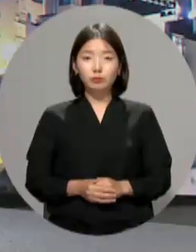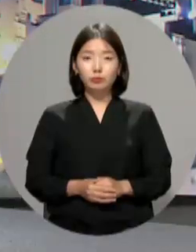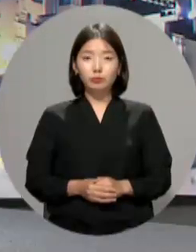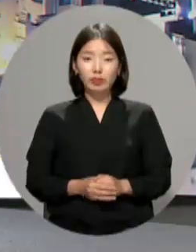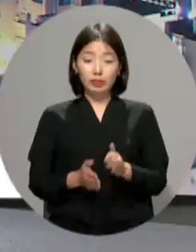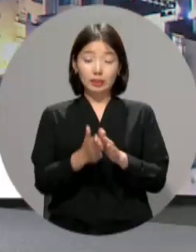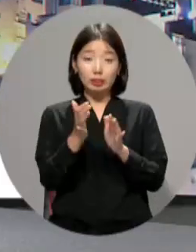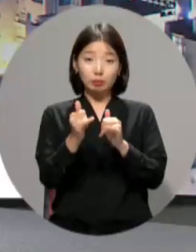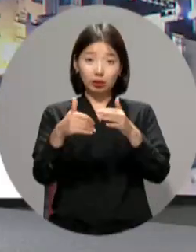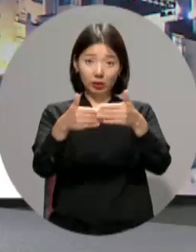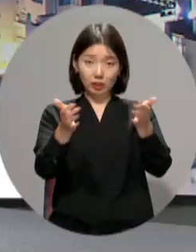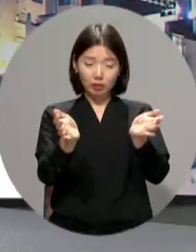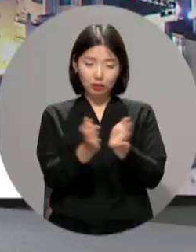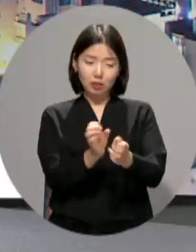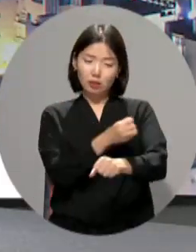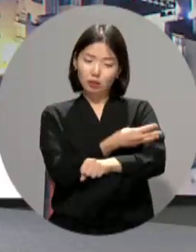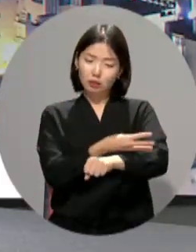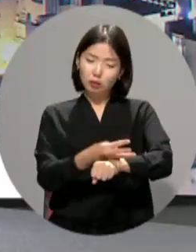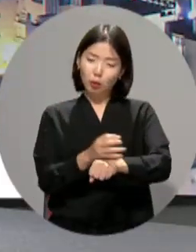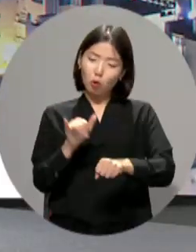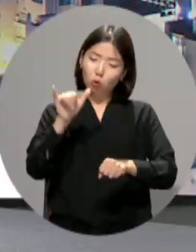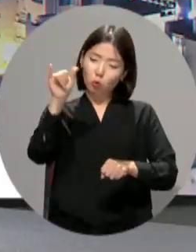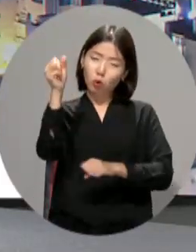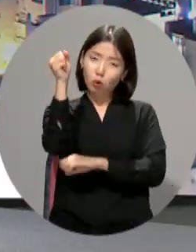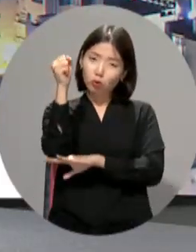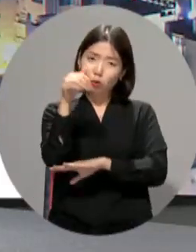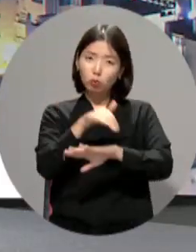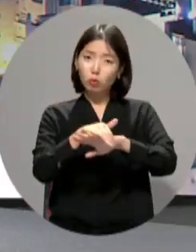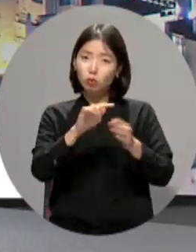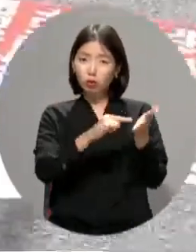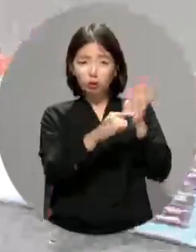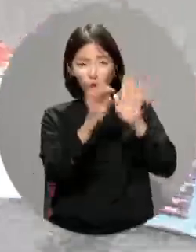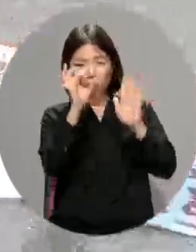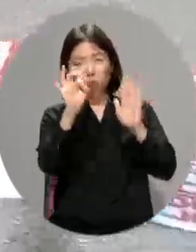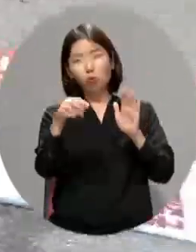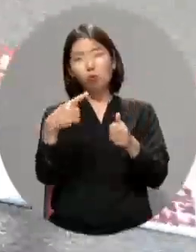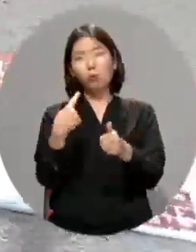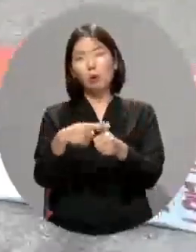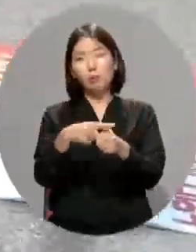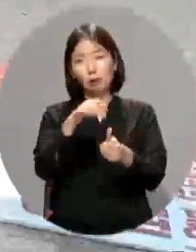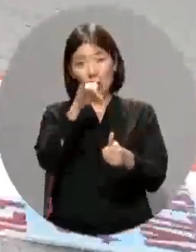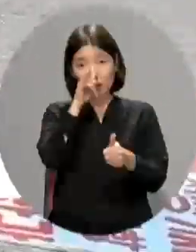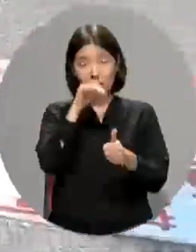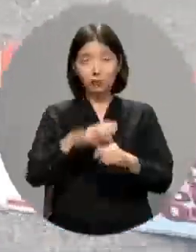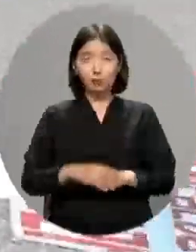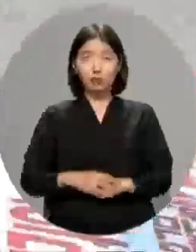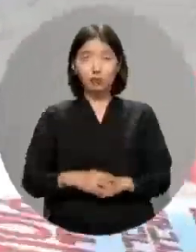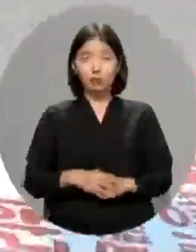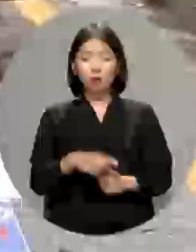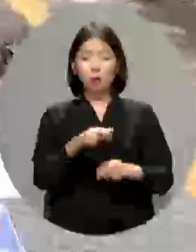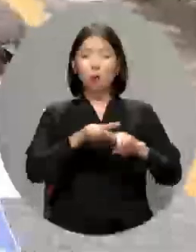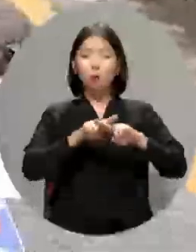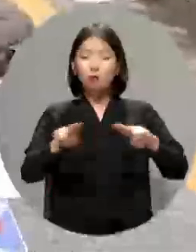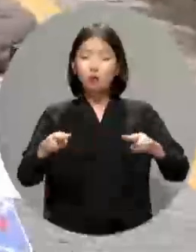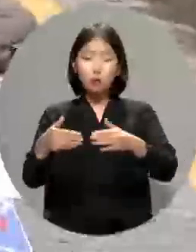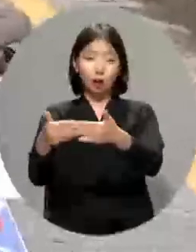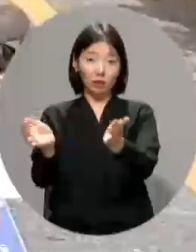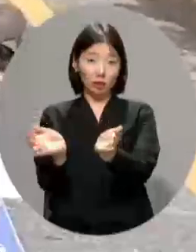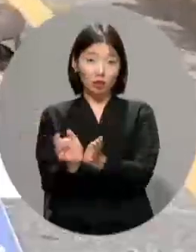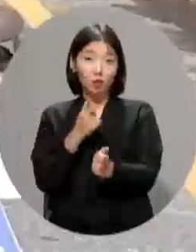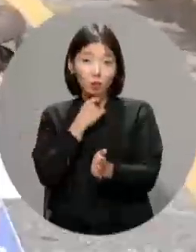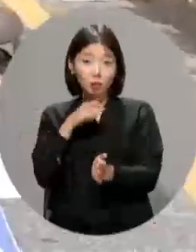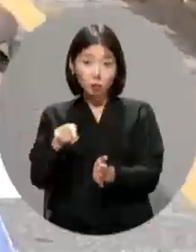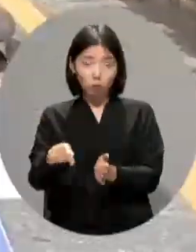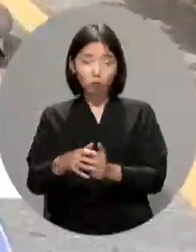도내 시민단체가 새만금 신공항 기본계획 고시를 규탄했습니다. 새만금 신공항 백지화 공동행동은